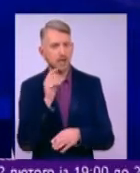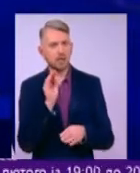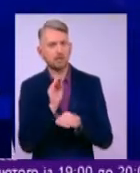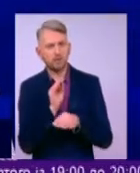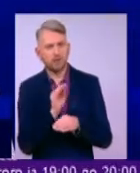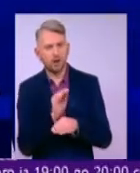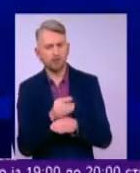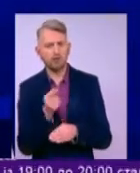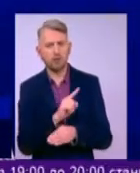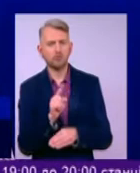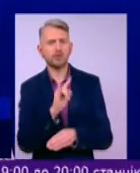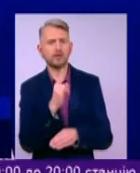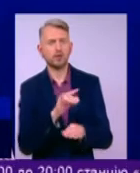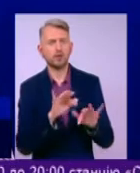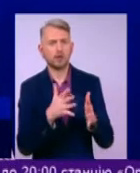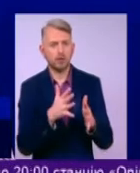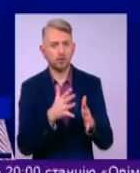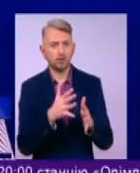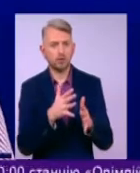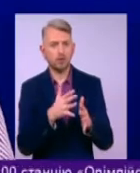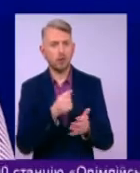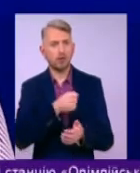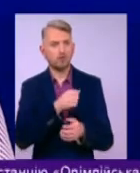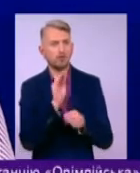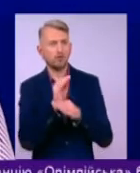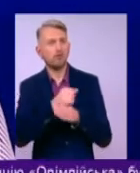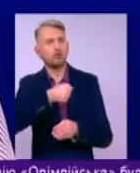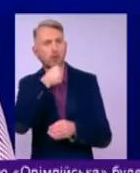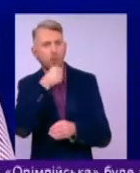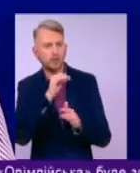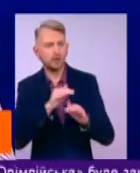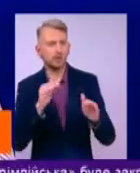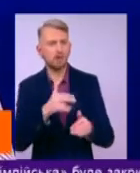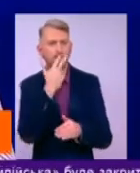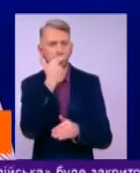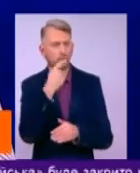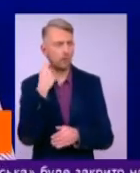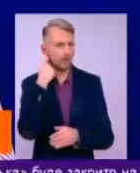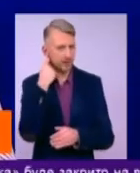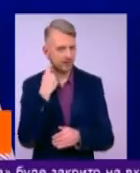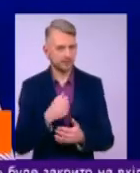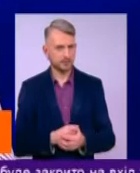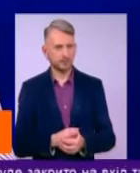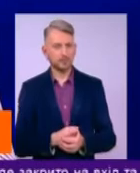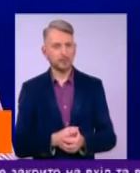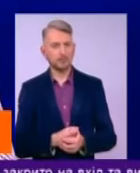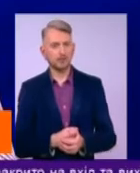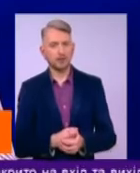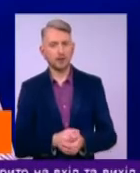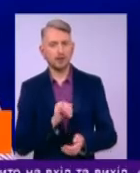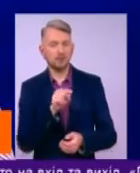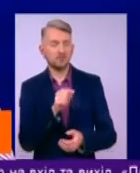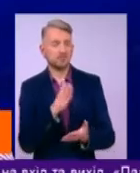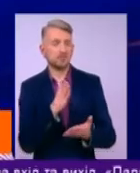звинувачують в тому, що з дитиною трапилось, здебільшого дорослих вже, ну, дітей в підлітковому віці. І воно